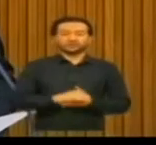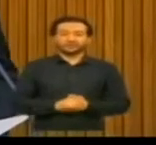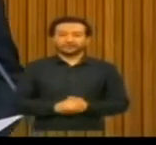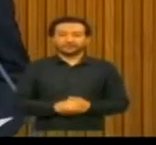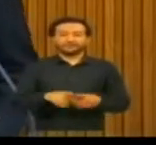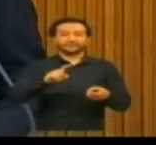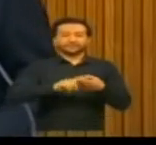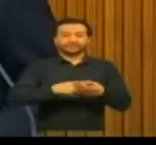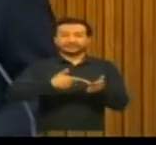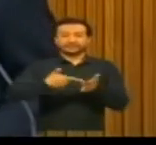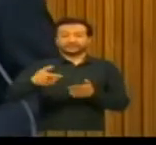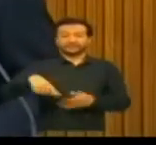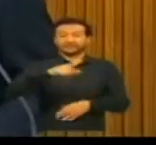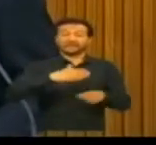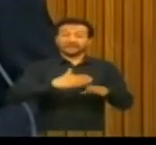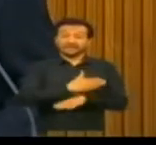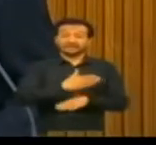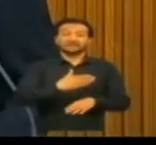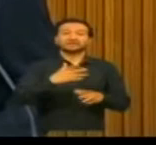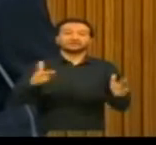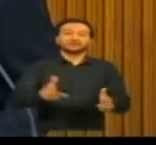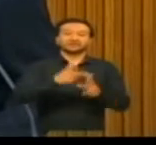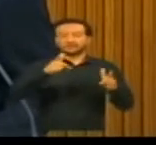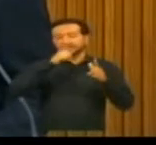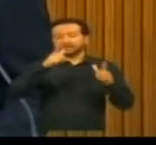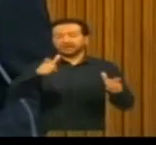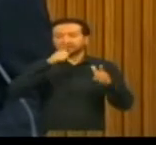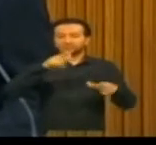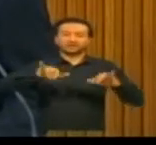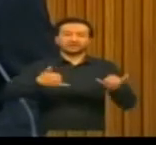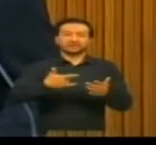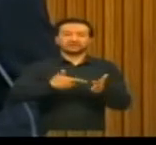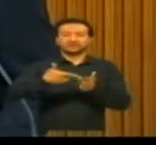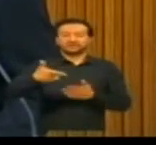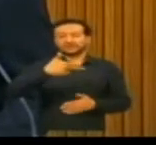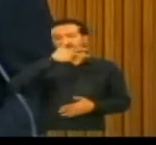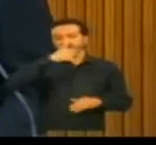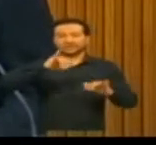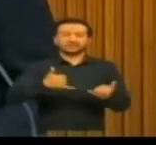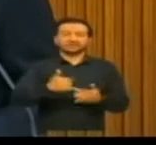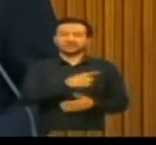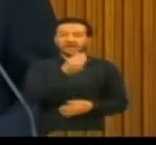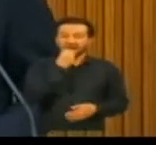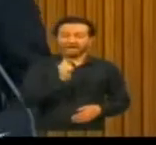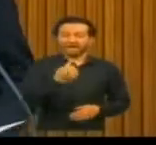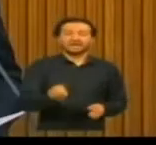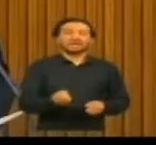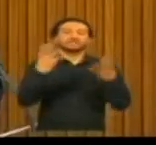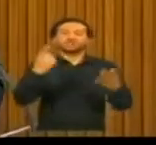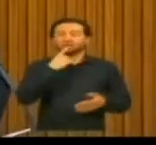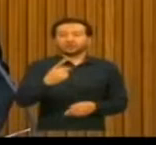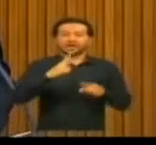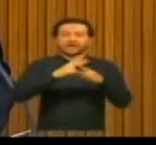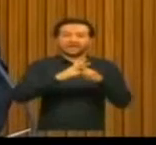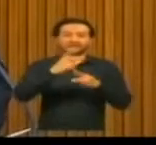Ve çiftçi gerçekten de inim inim in diyor. Çiftçi perişan vaziyette. Geçinemiyorum diyor.